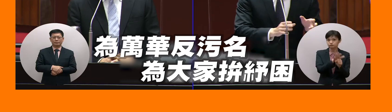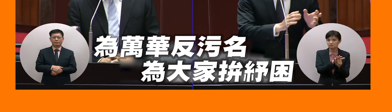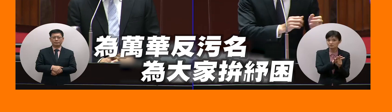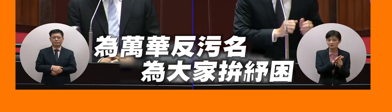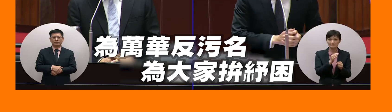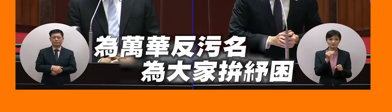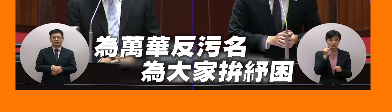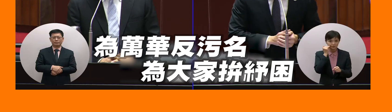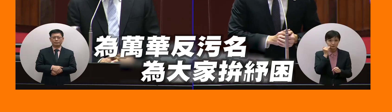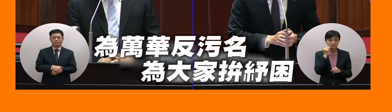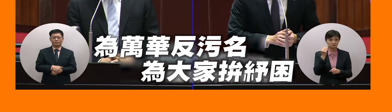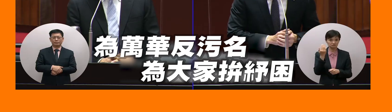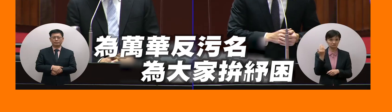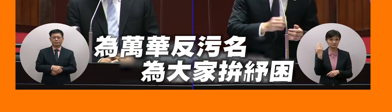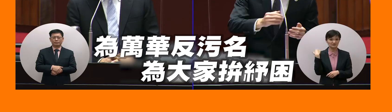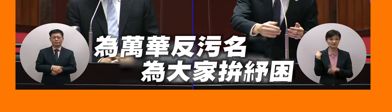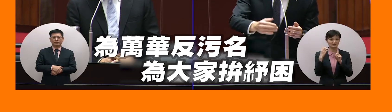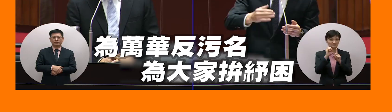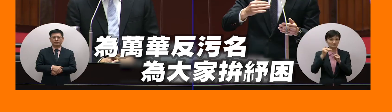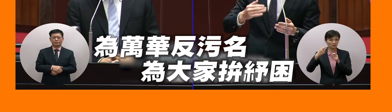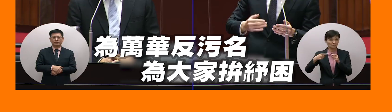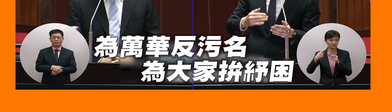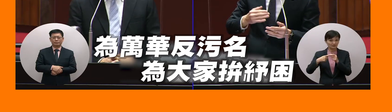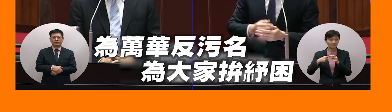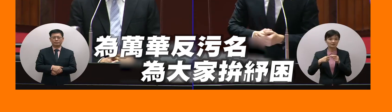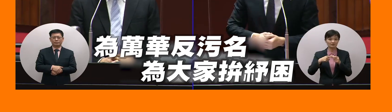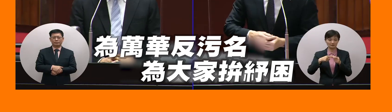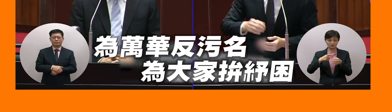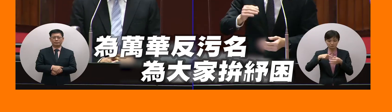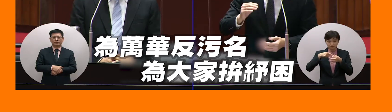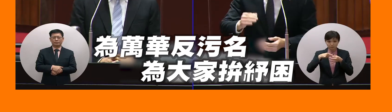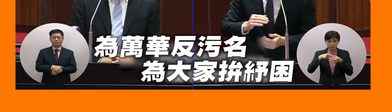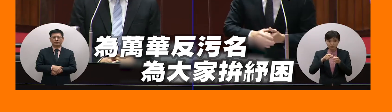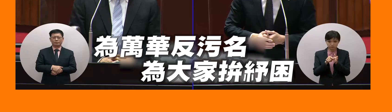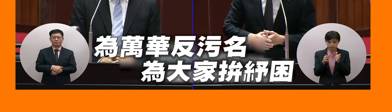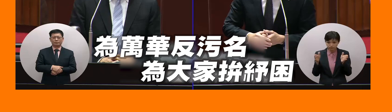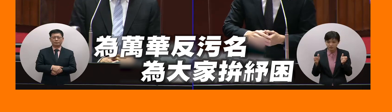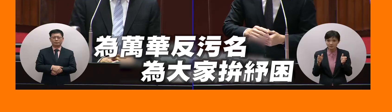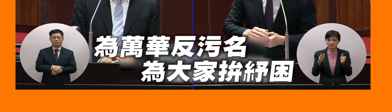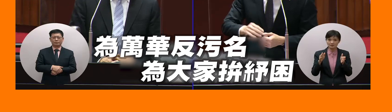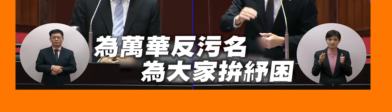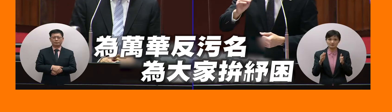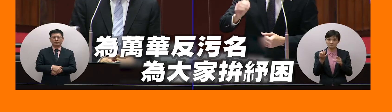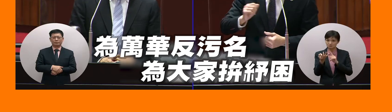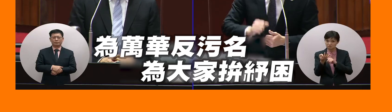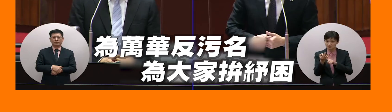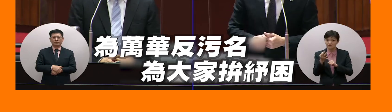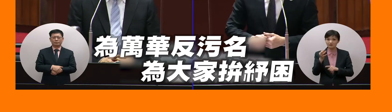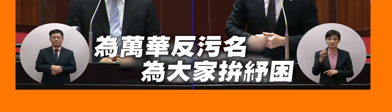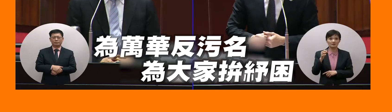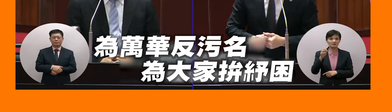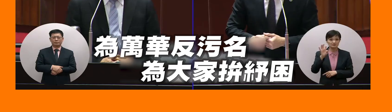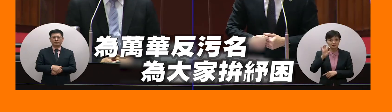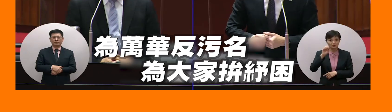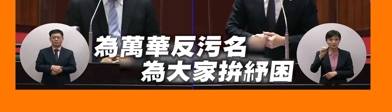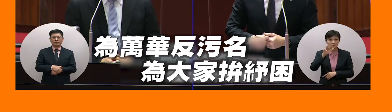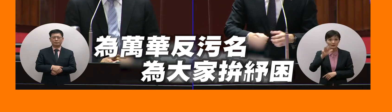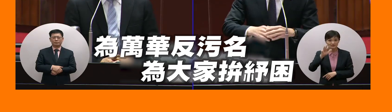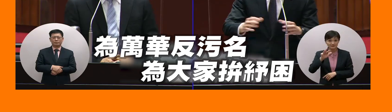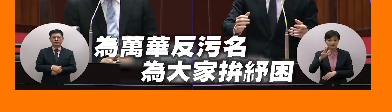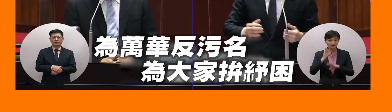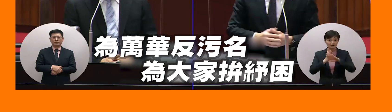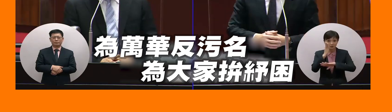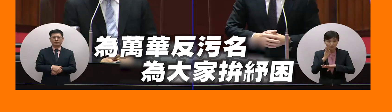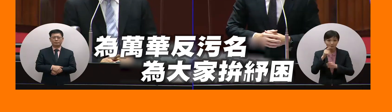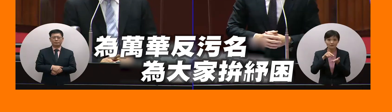要求二空一九年的所得來比較說他是不是超過四十萬八千塊都不能得到補助這個